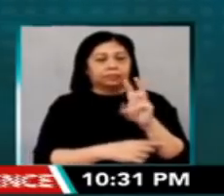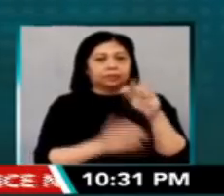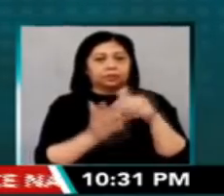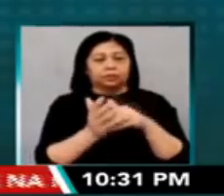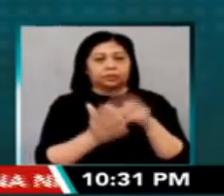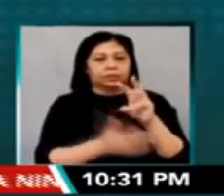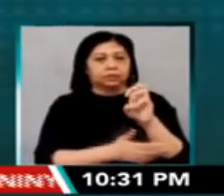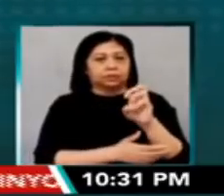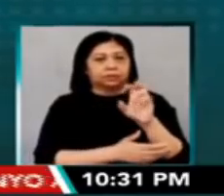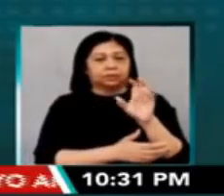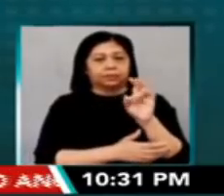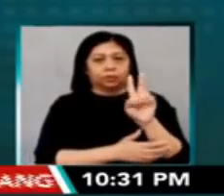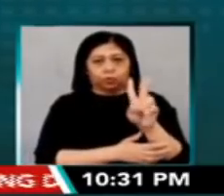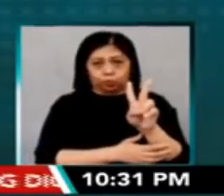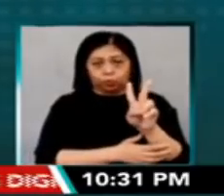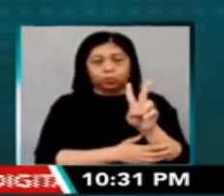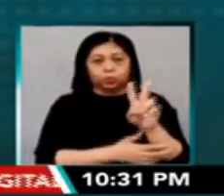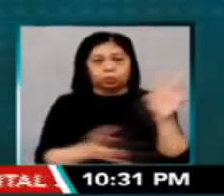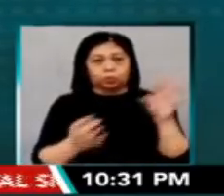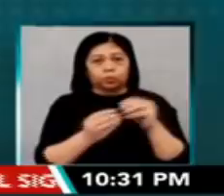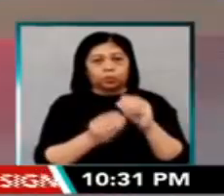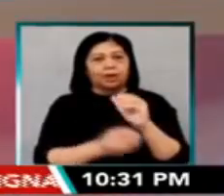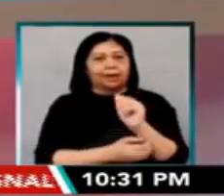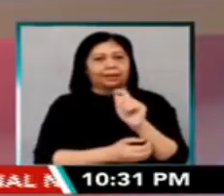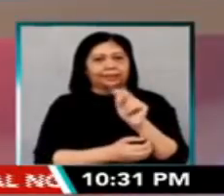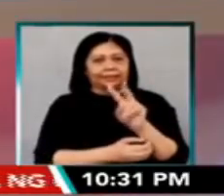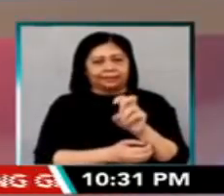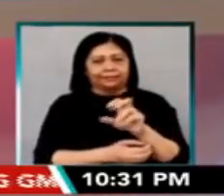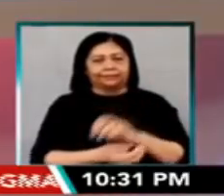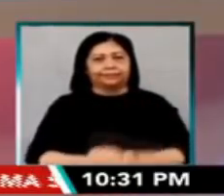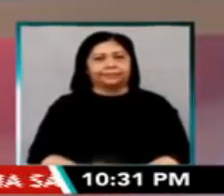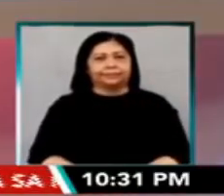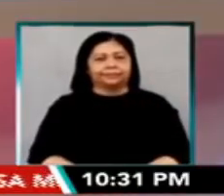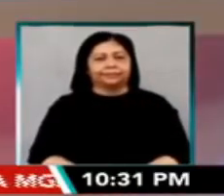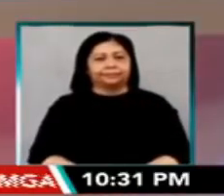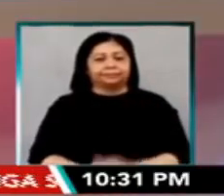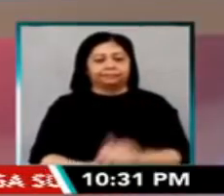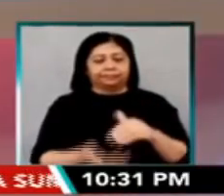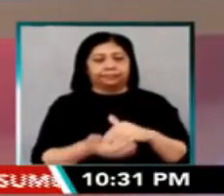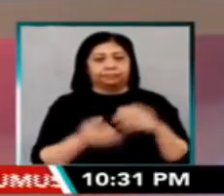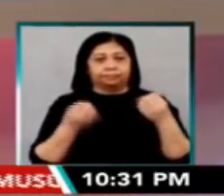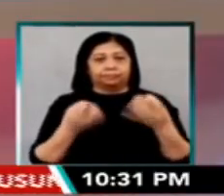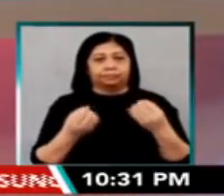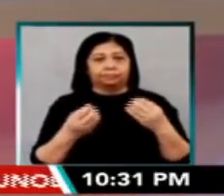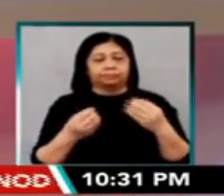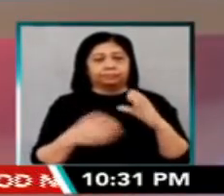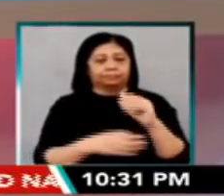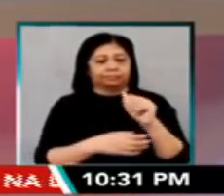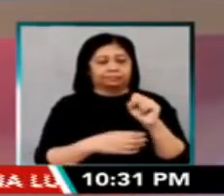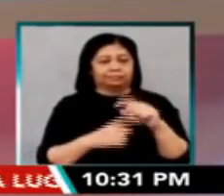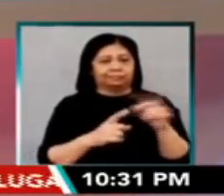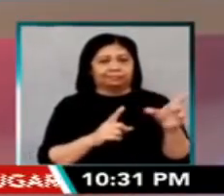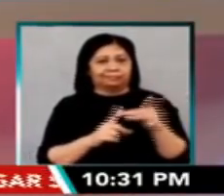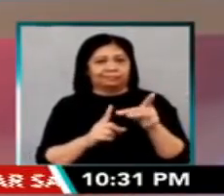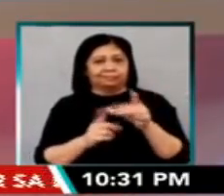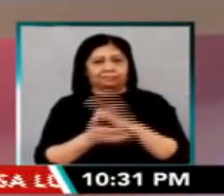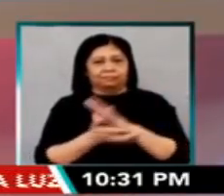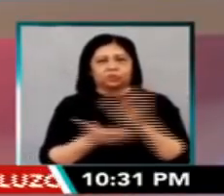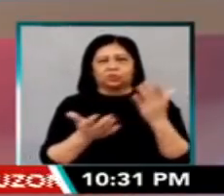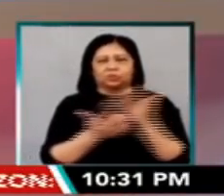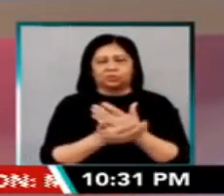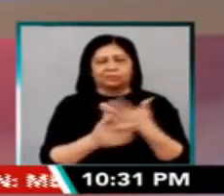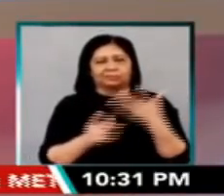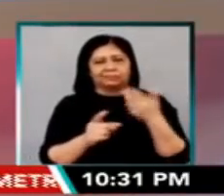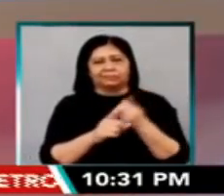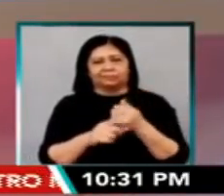166,672 naman ang active cases. Sa gitna ng dumaraming kaso ng nagkaka-COVID, panibagong dagok ang inaharap